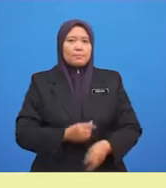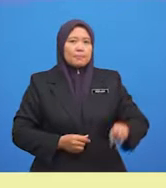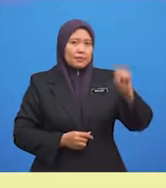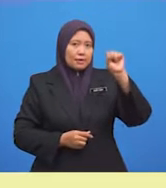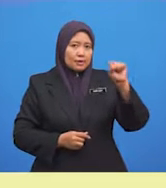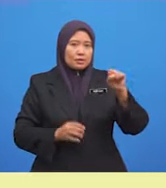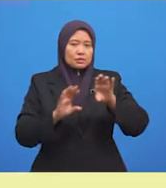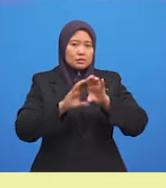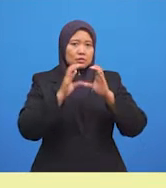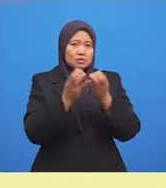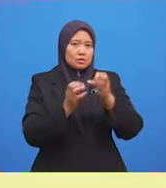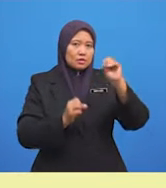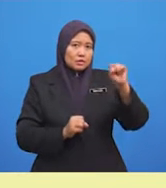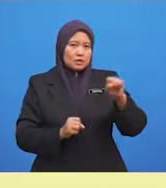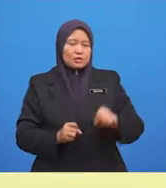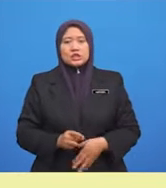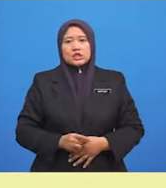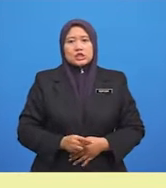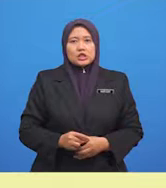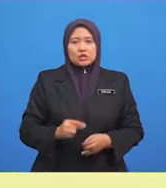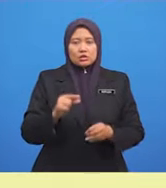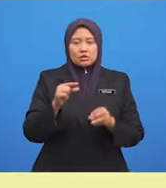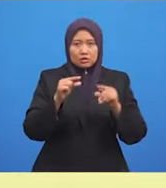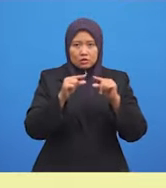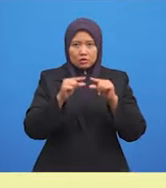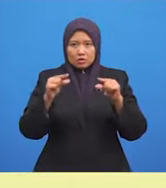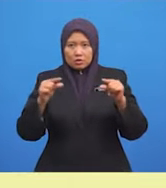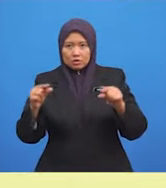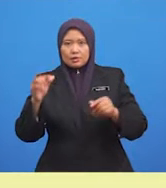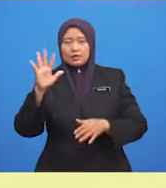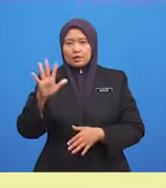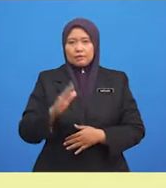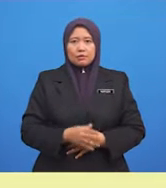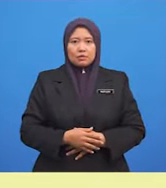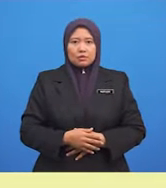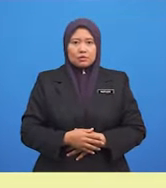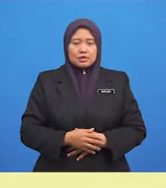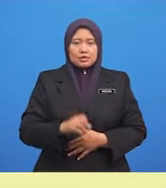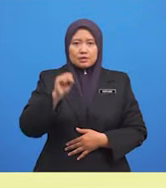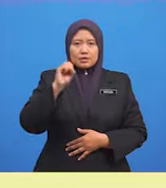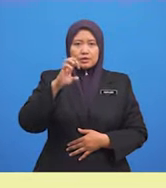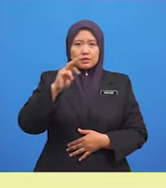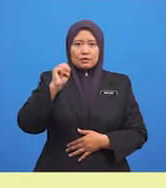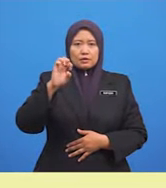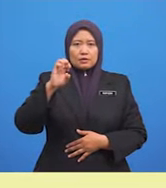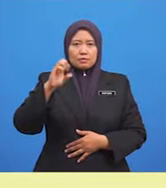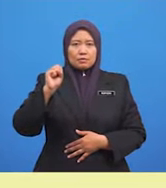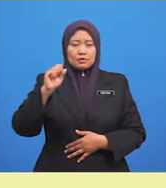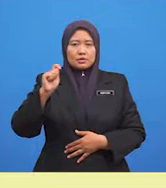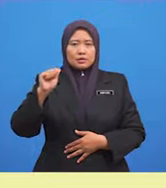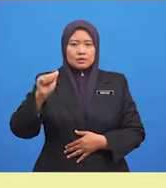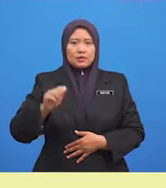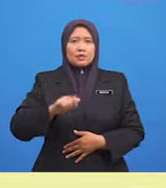5. Di sini, set semester ialah 1, 2,